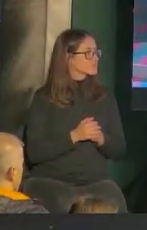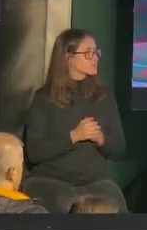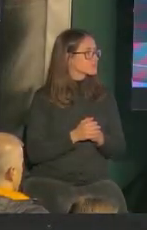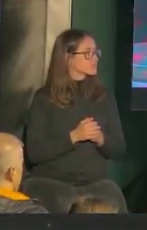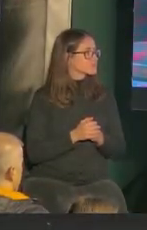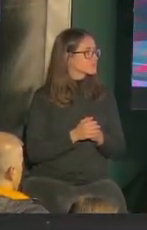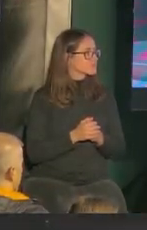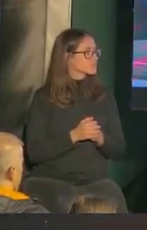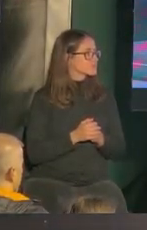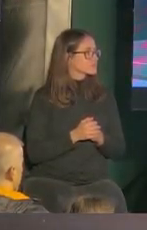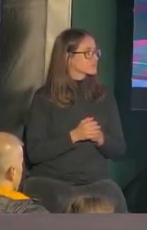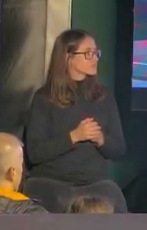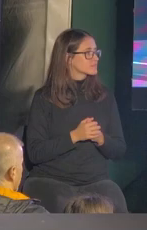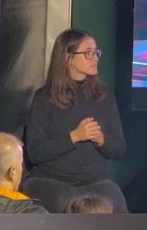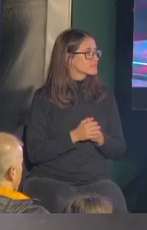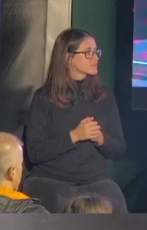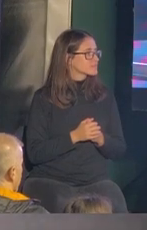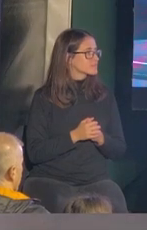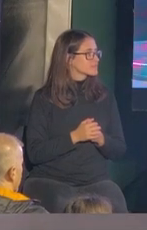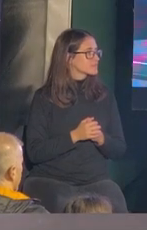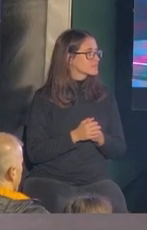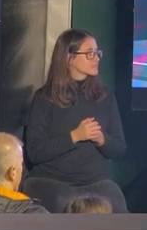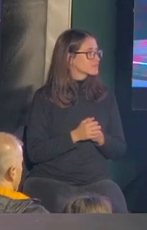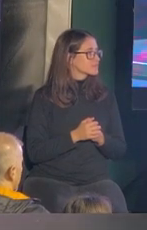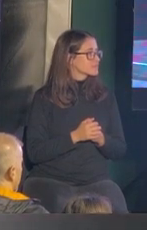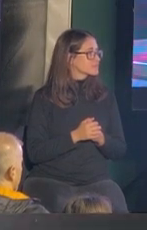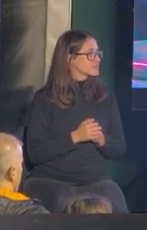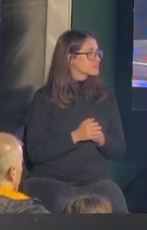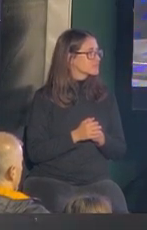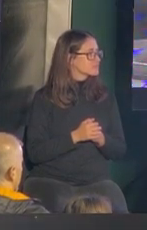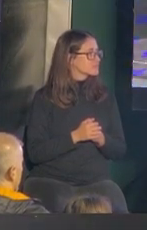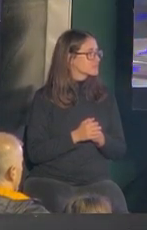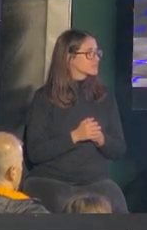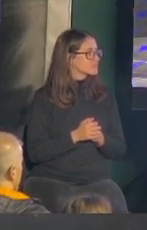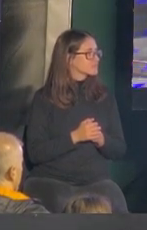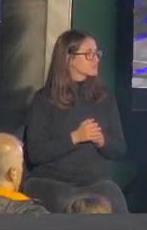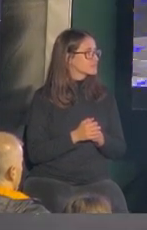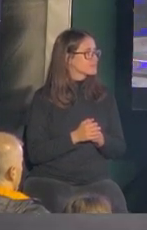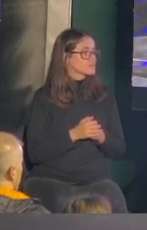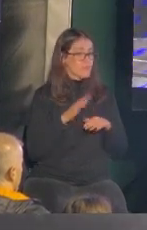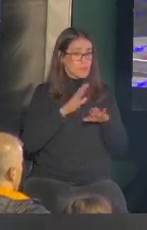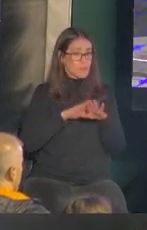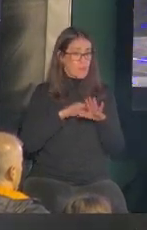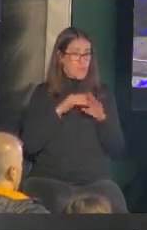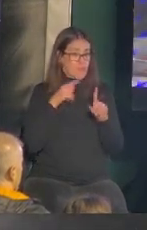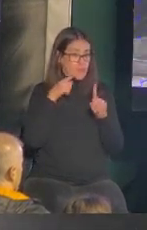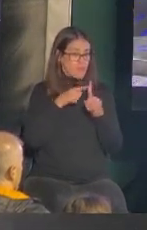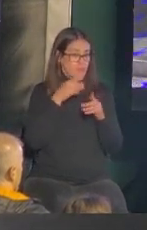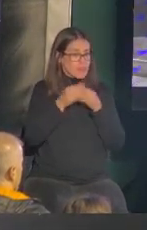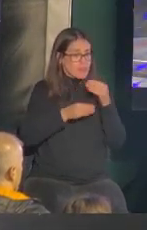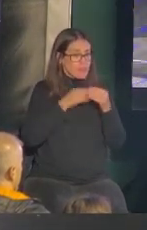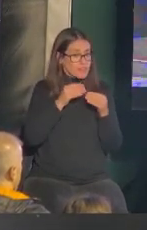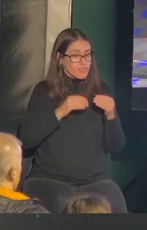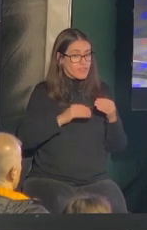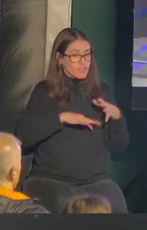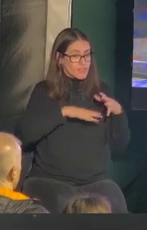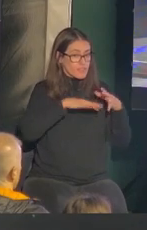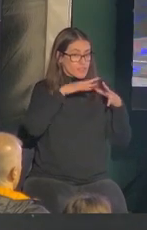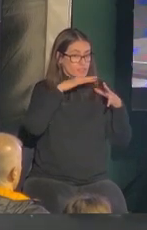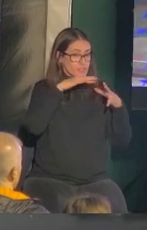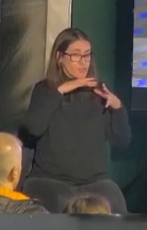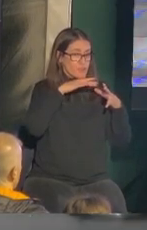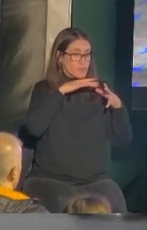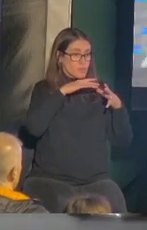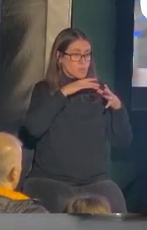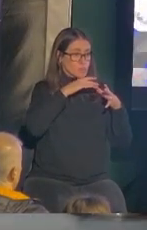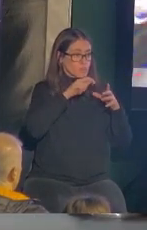Vale. Bueno, ficaré aquí. Vale. Per fer la mousse farem el mateix procés. Per un cantó